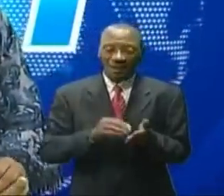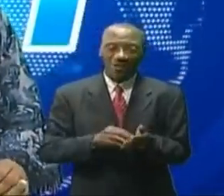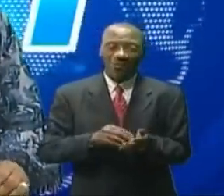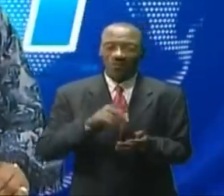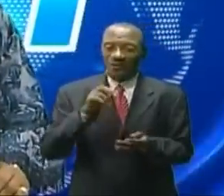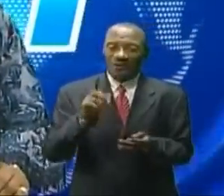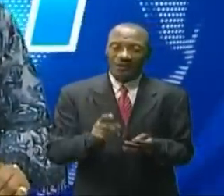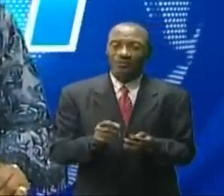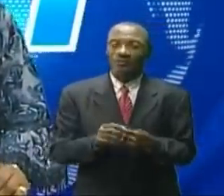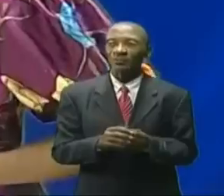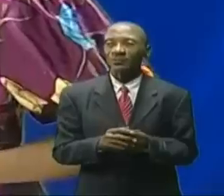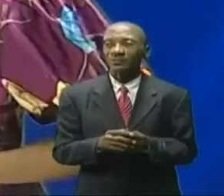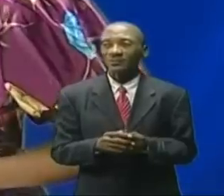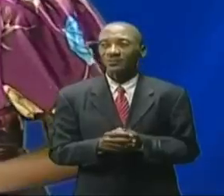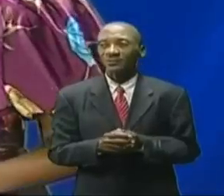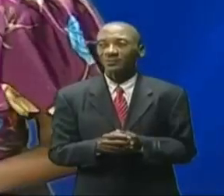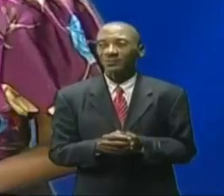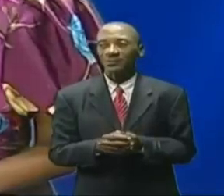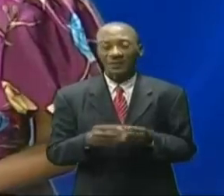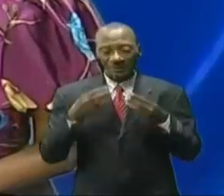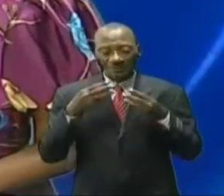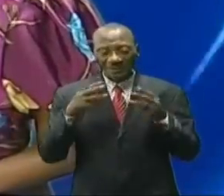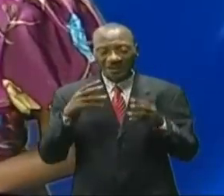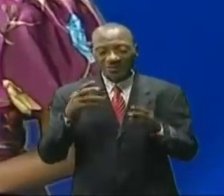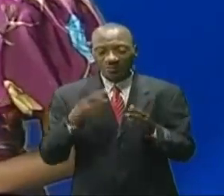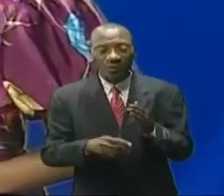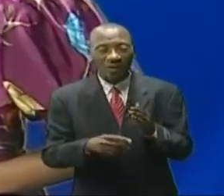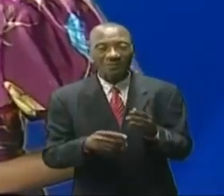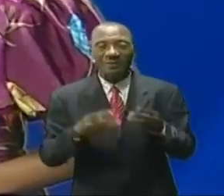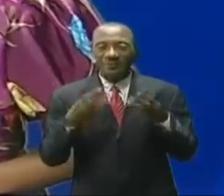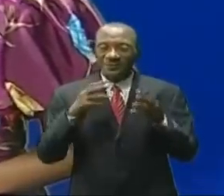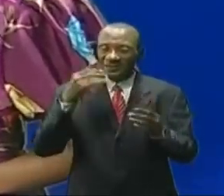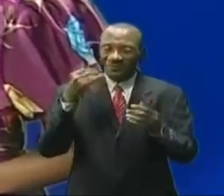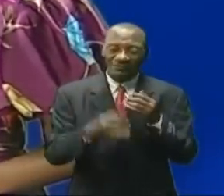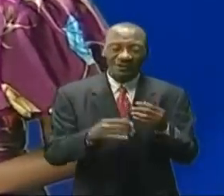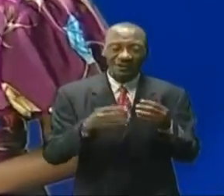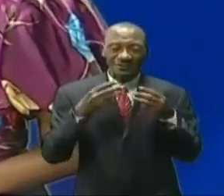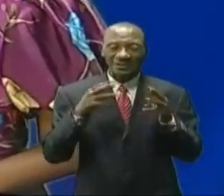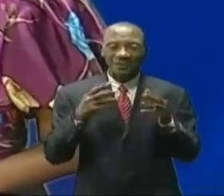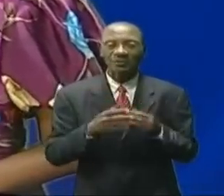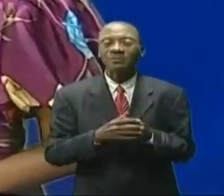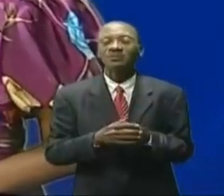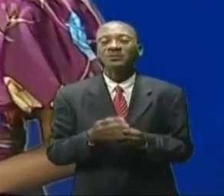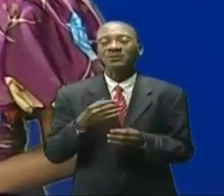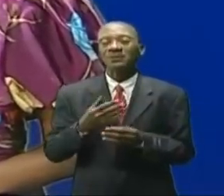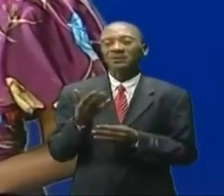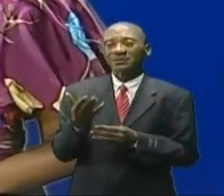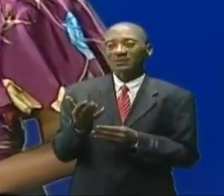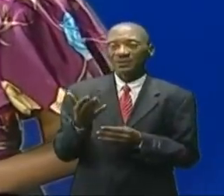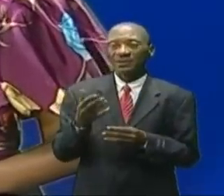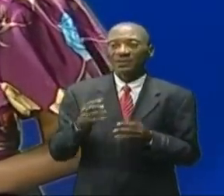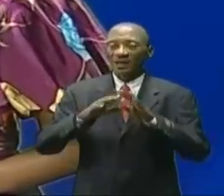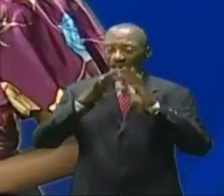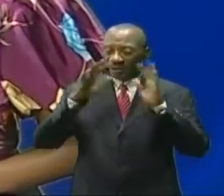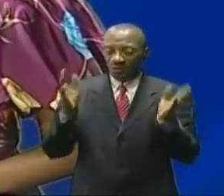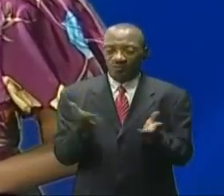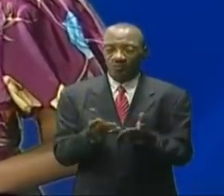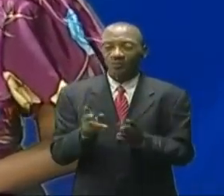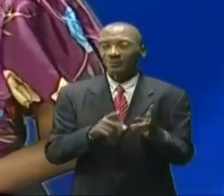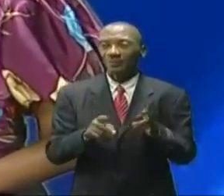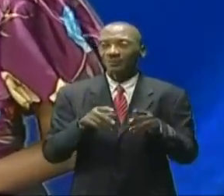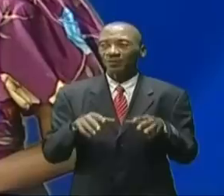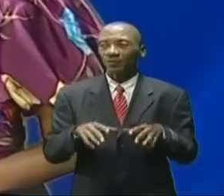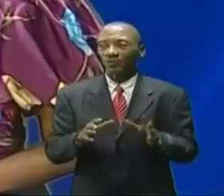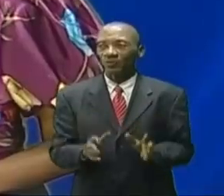vous soyez en ce moment? Alors le message que je désire adresser à la population congolaise, c'est un message de résilience, c'est